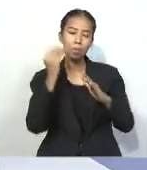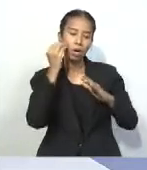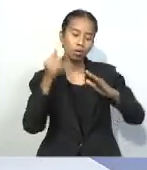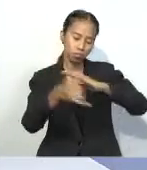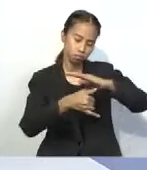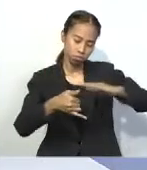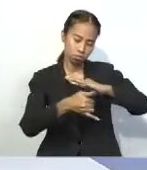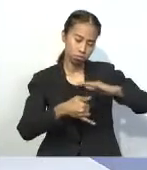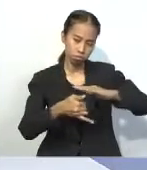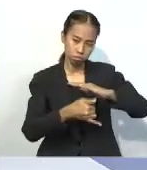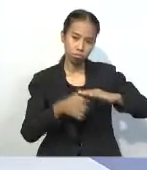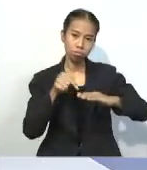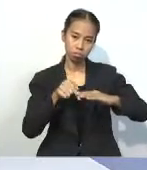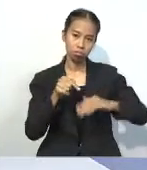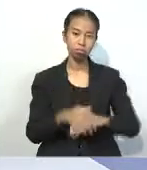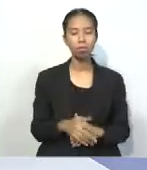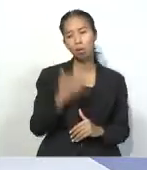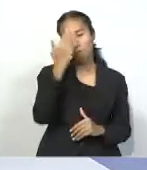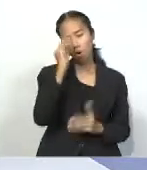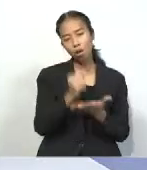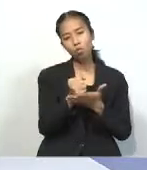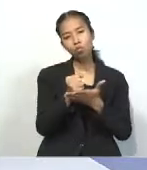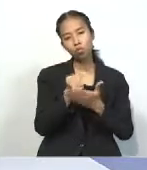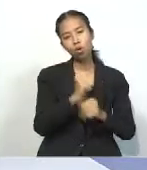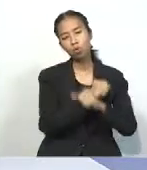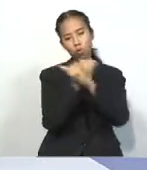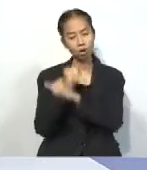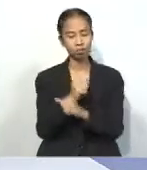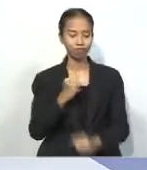ยู่ในสถานที่ออกกำลังกายปิดก่อนจะได้ไม่มีผลกระทบต่อสุขภาพนะคะ